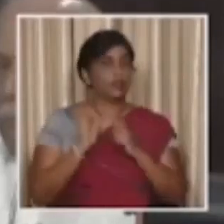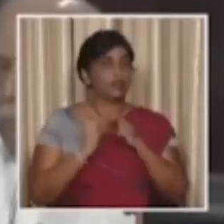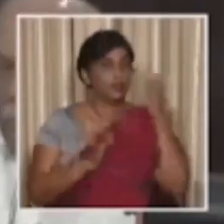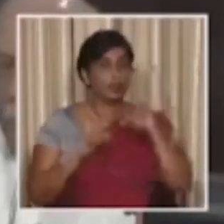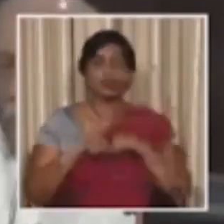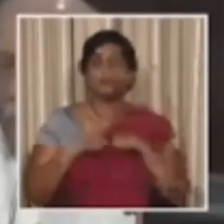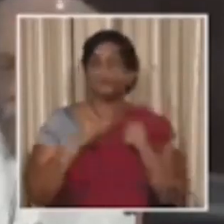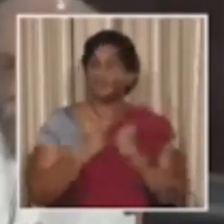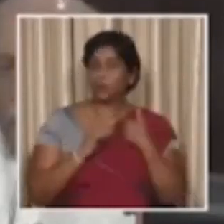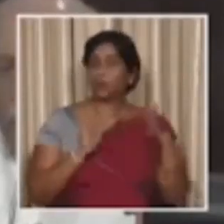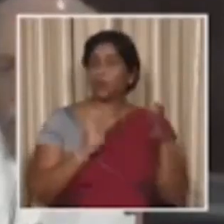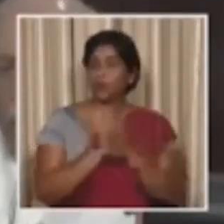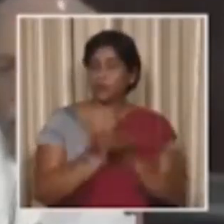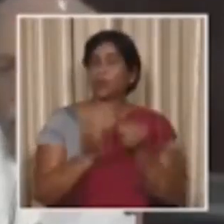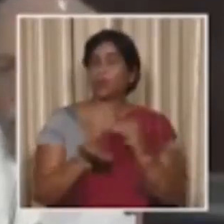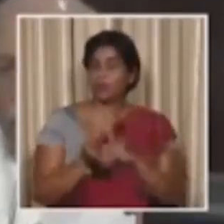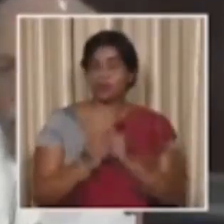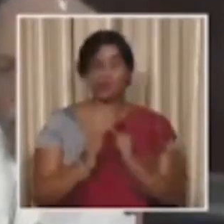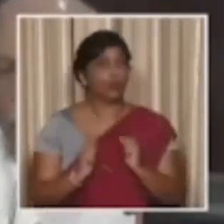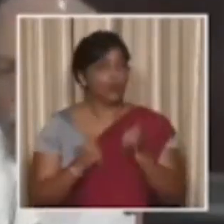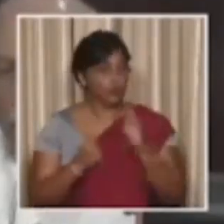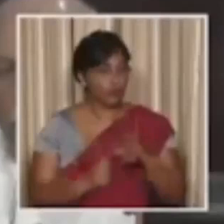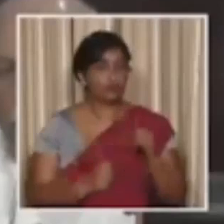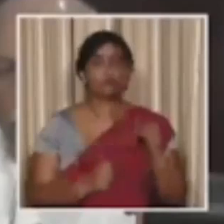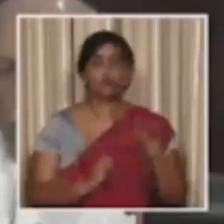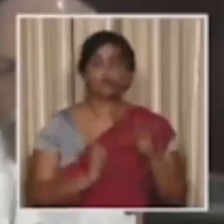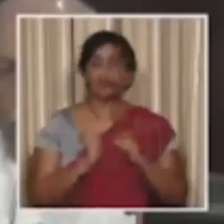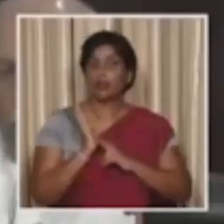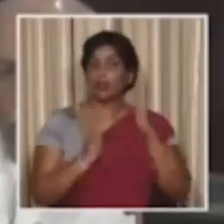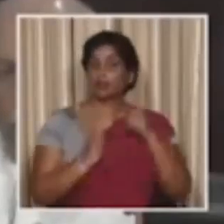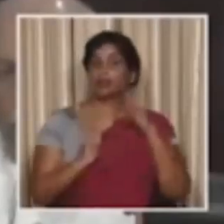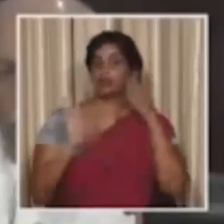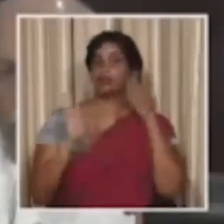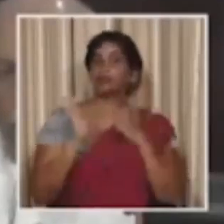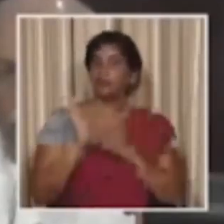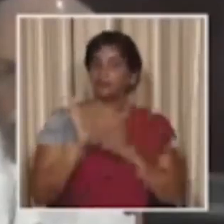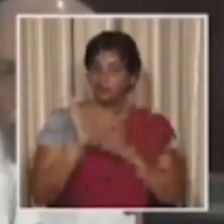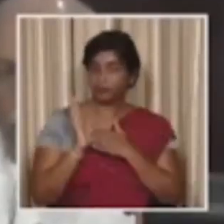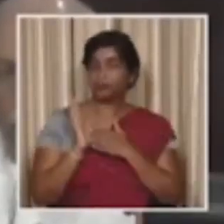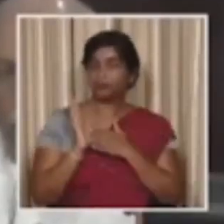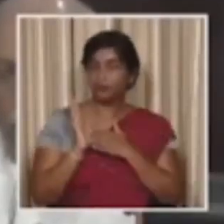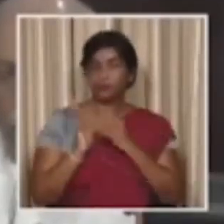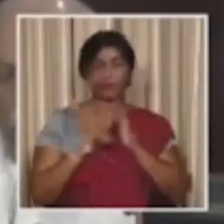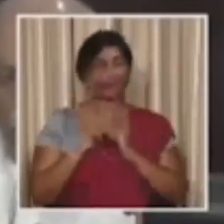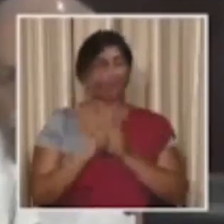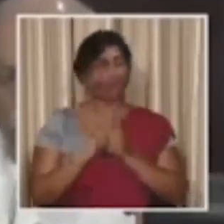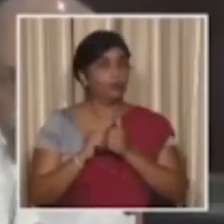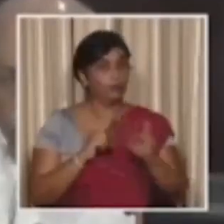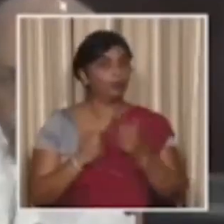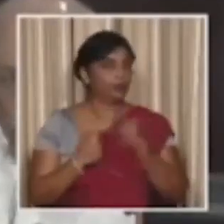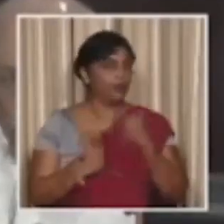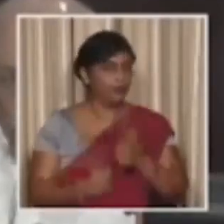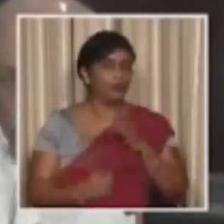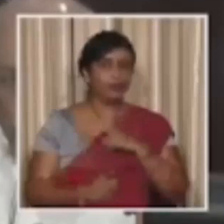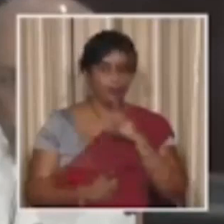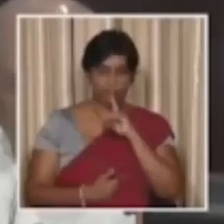ජාත්‍යන්තර සංවිධාන සමග නැවත ප්‍රයත්නයක් දැරීම මගින් ජාතික සන්නාමකරණ ප්‍රයත්නයන් ක්‍රියාත්මක කිරීම අත්‍යවශ්‍ය